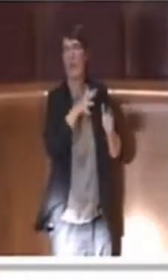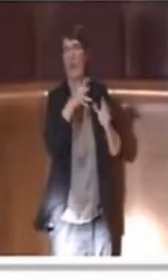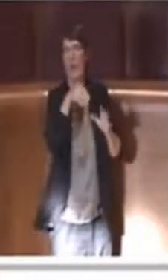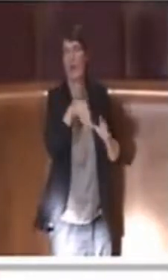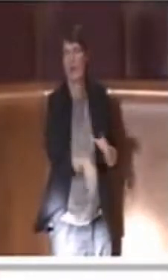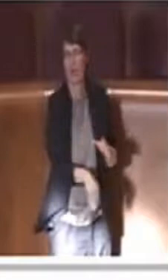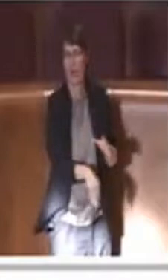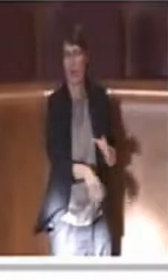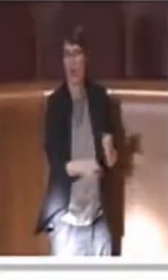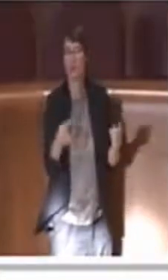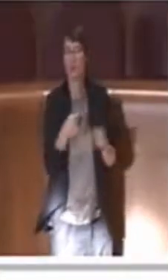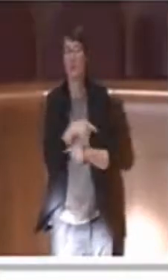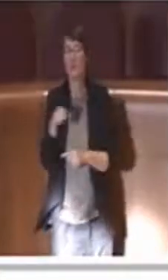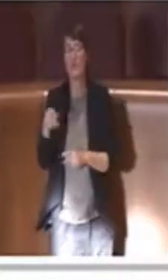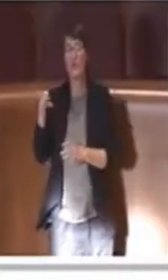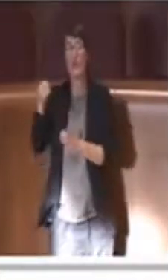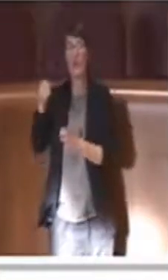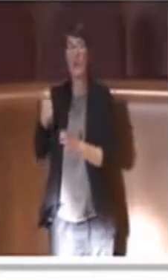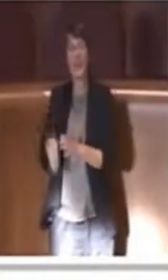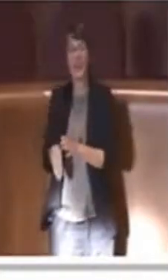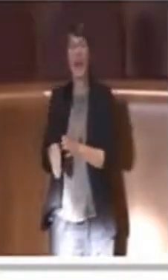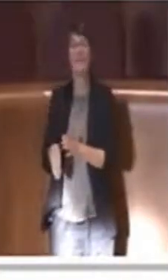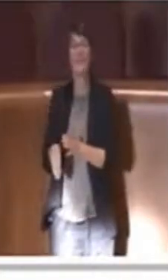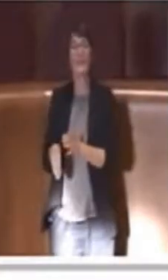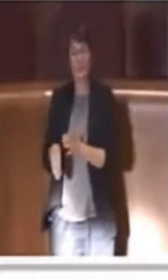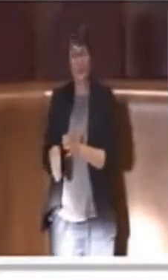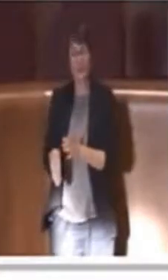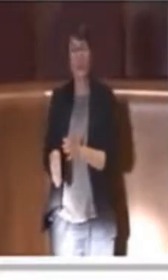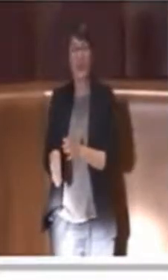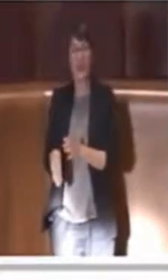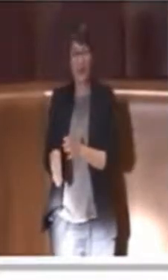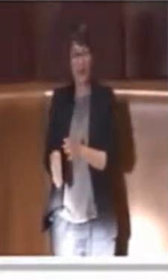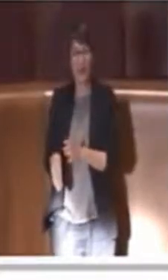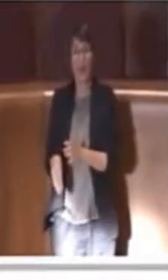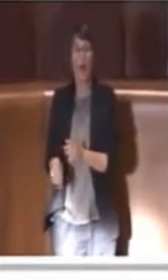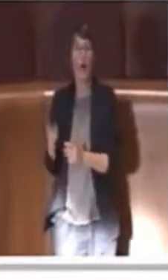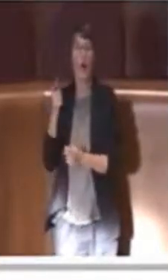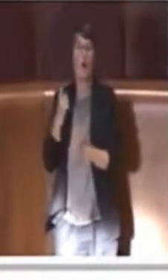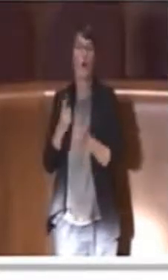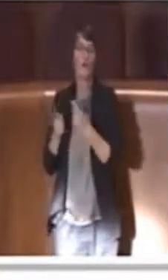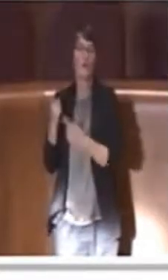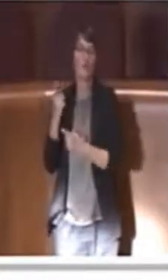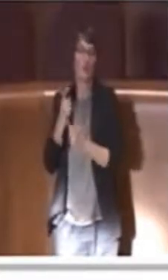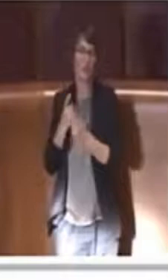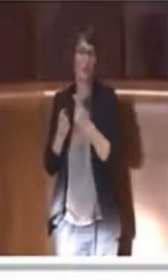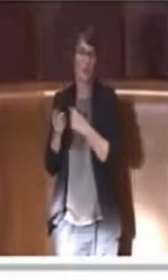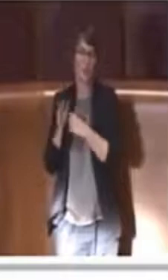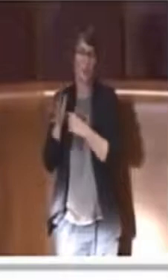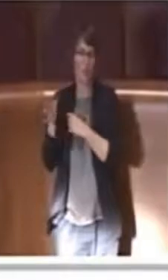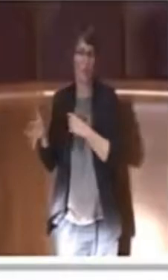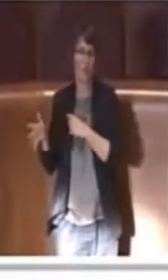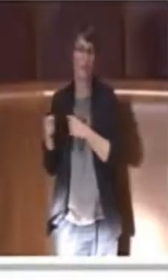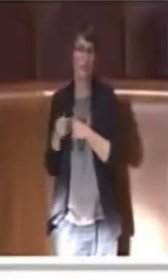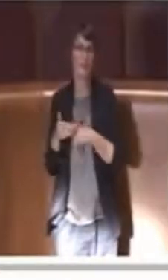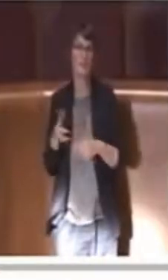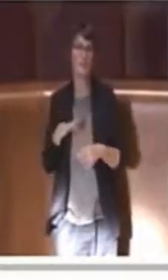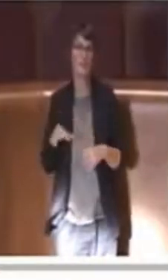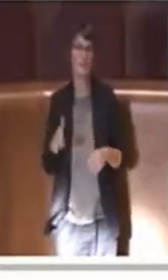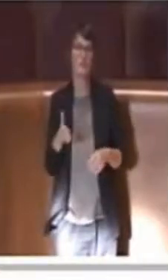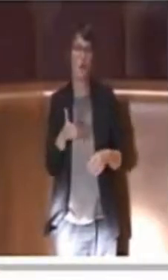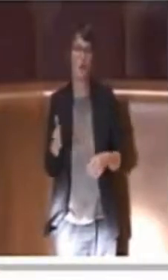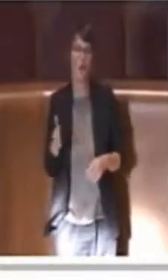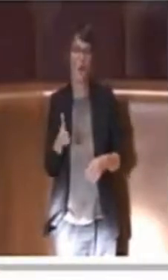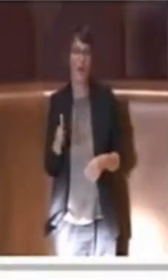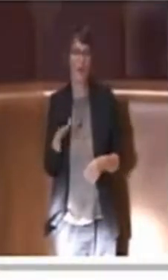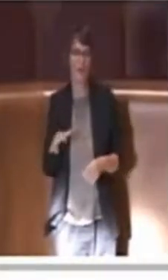le cavità cosiddette origini antropiche che invece vediamo nella parte est della città. Allora, noi abbiamo